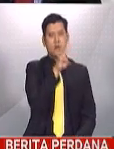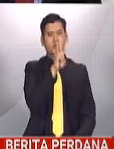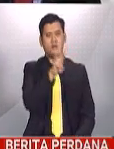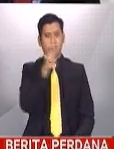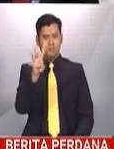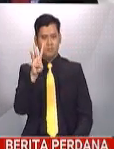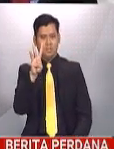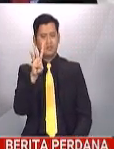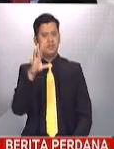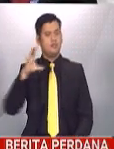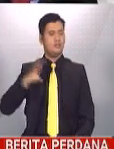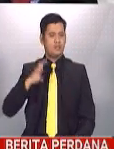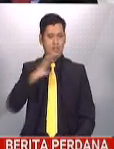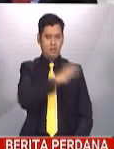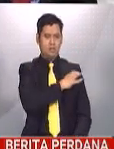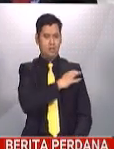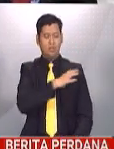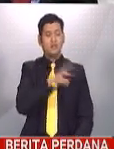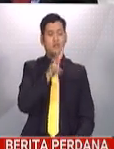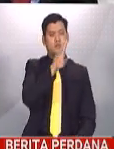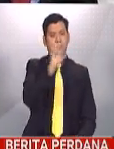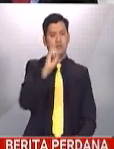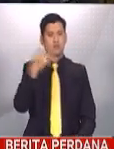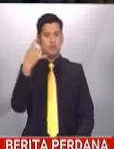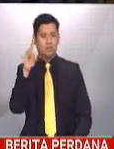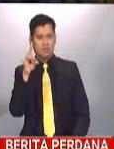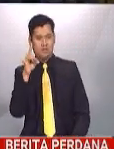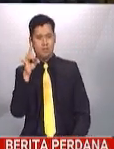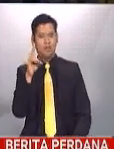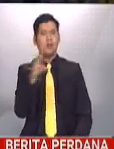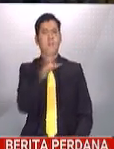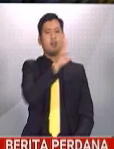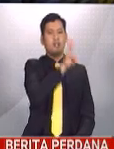17,447 calon pada 2018. Manakala seramai